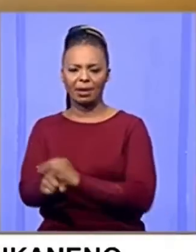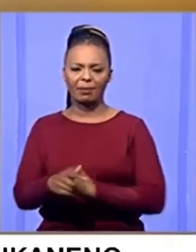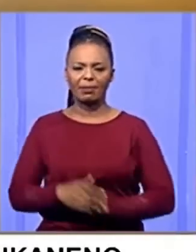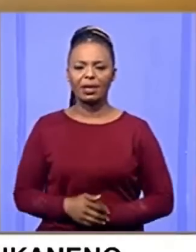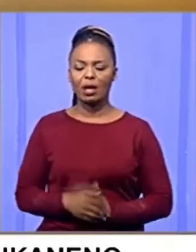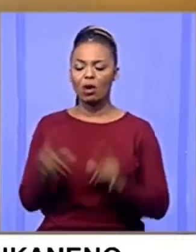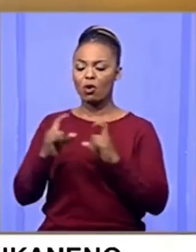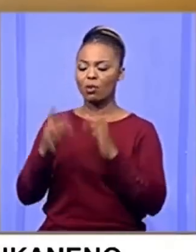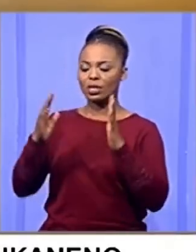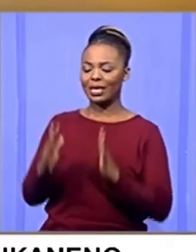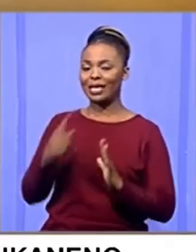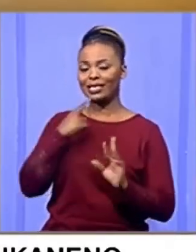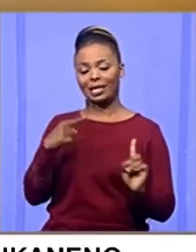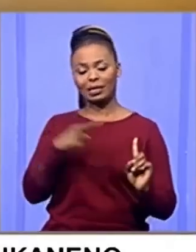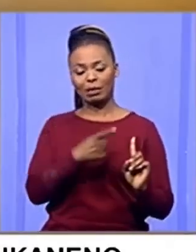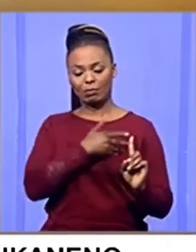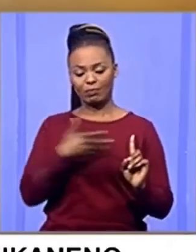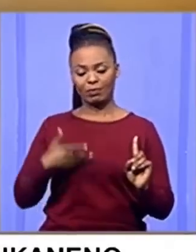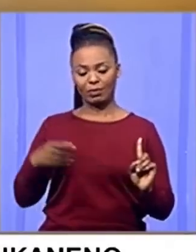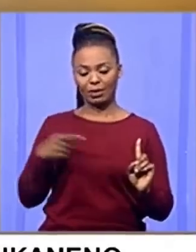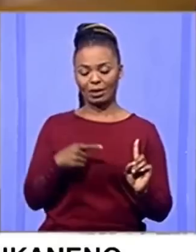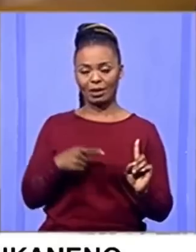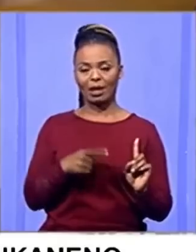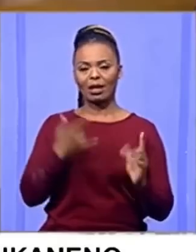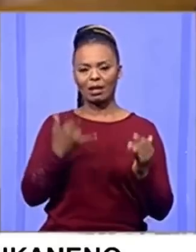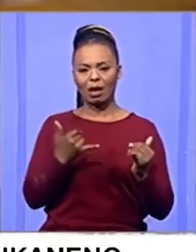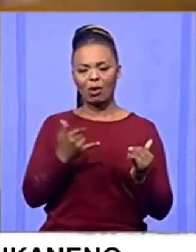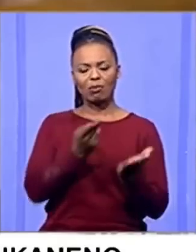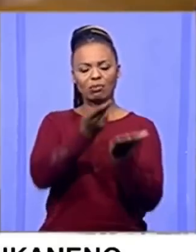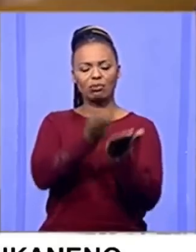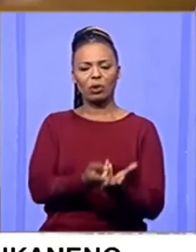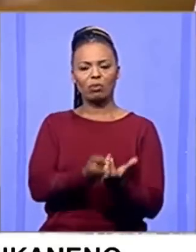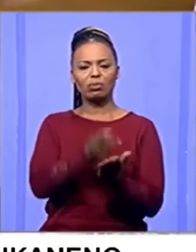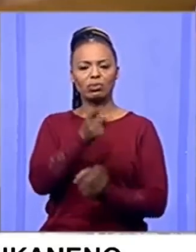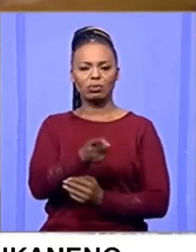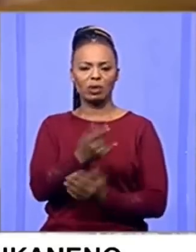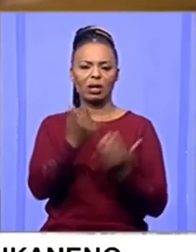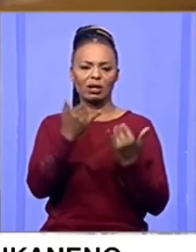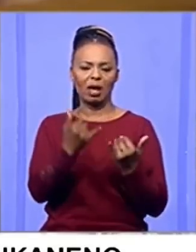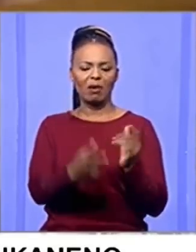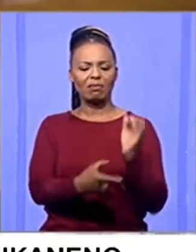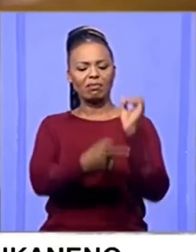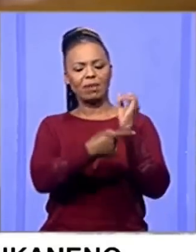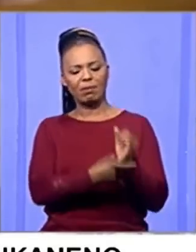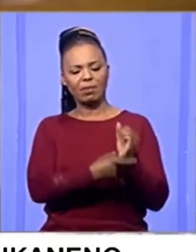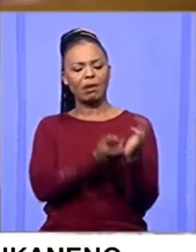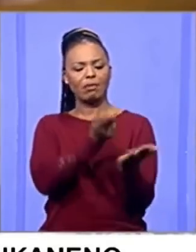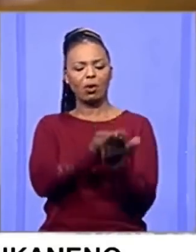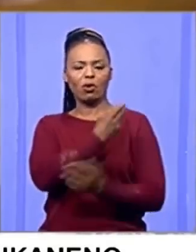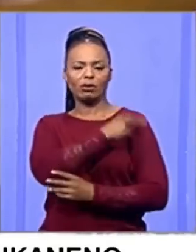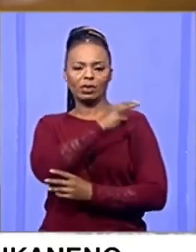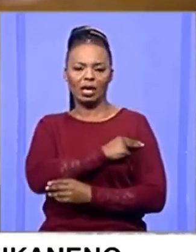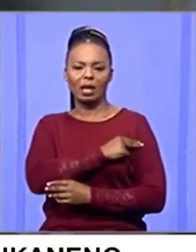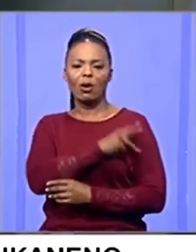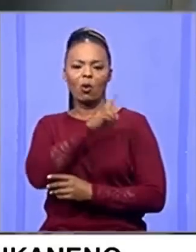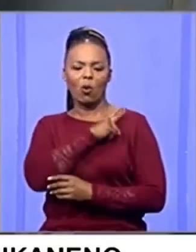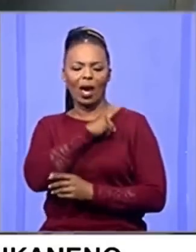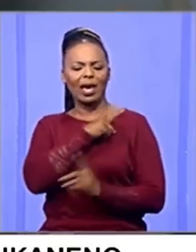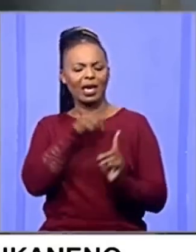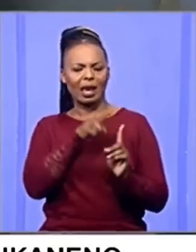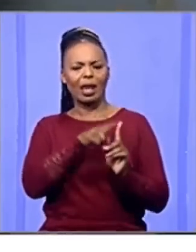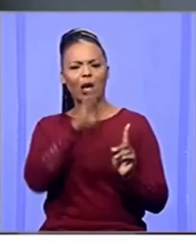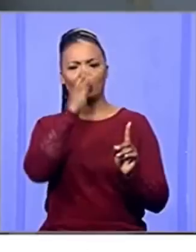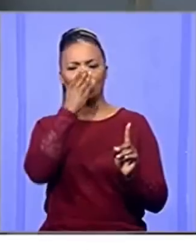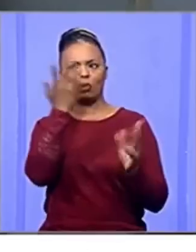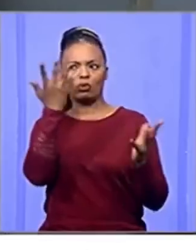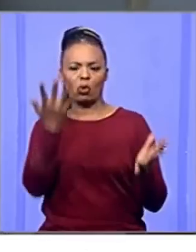tlhalosa gore Magudumana o tsentswe mo karolong eno ka gonne ke mosenyi yo itsegeng thata yo santseng a batlisisiwa. In this section